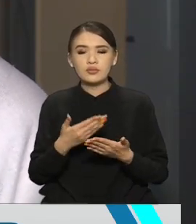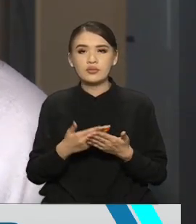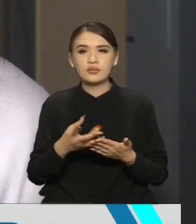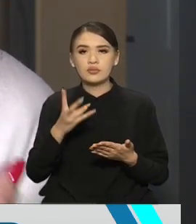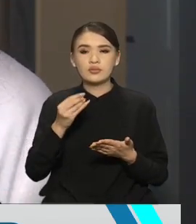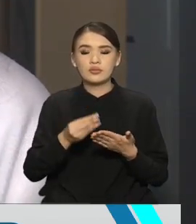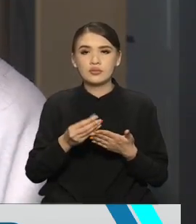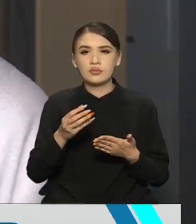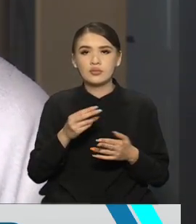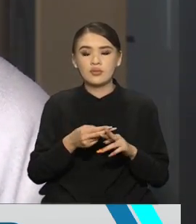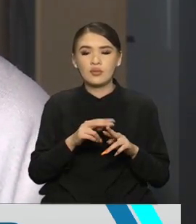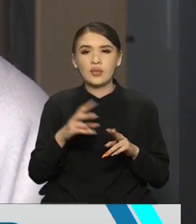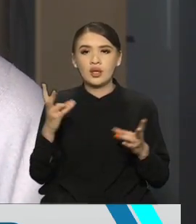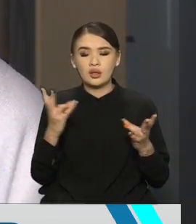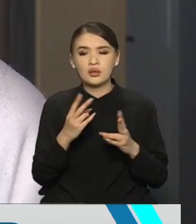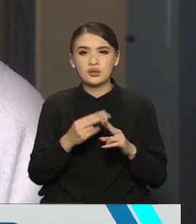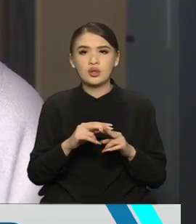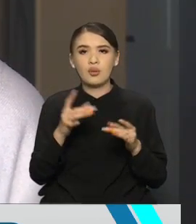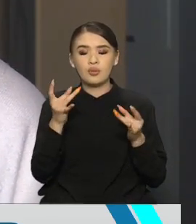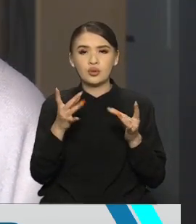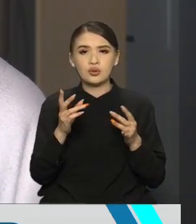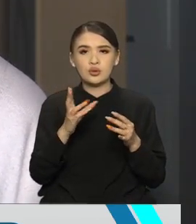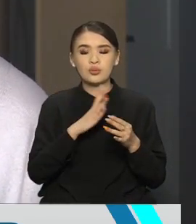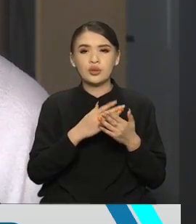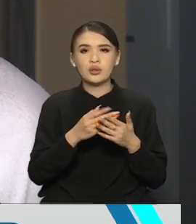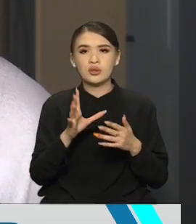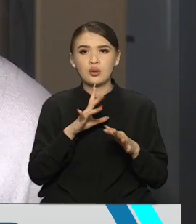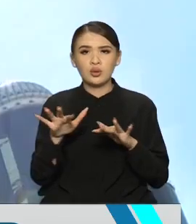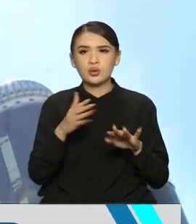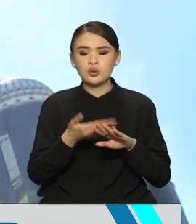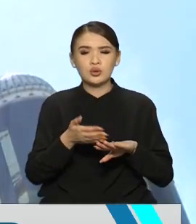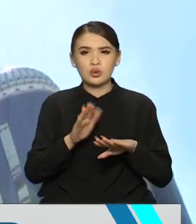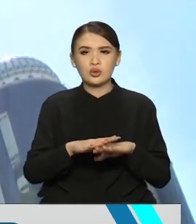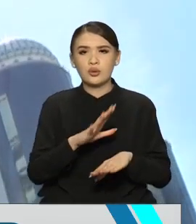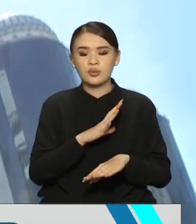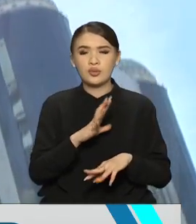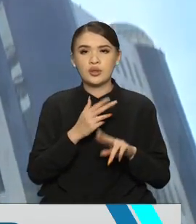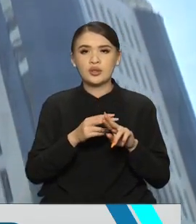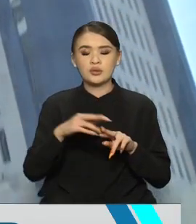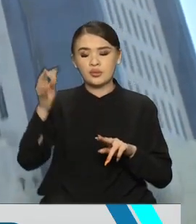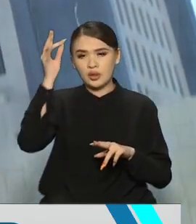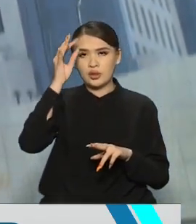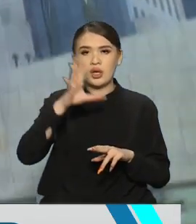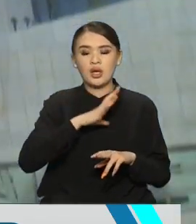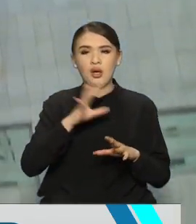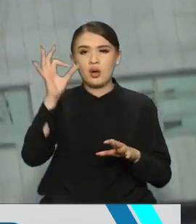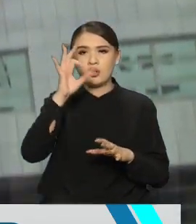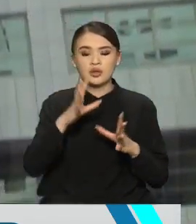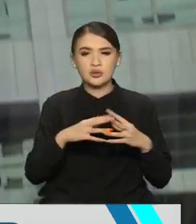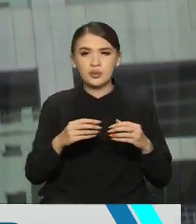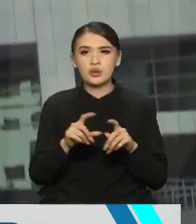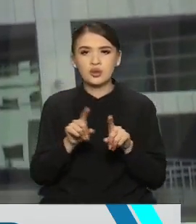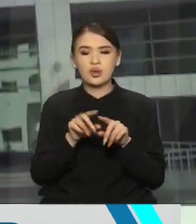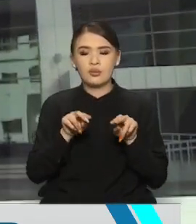ценным на самом деле Казалось бы очень просто звучит но на деле оказывается очень сложно вспоминают сегодня о даже в